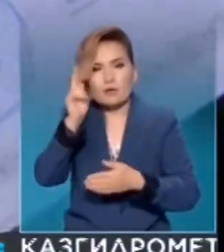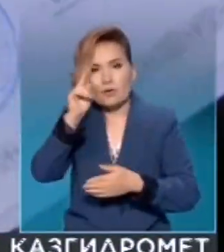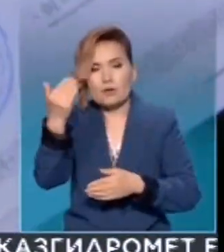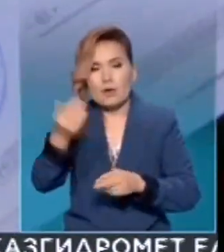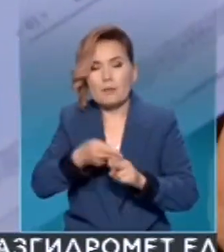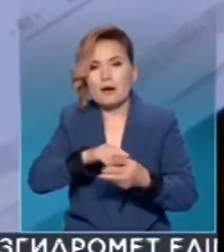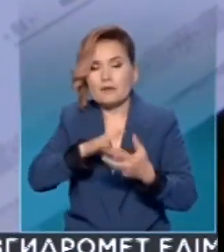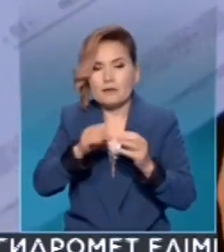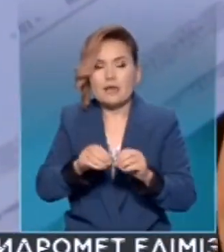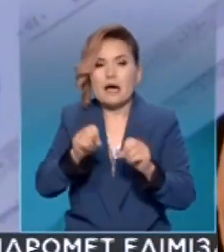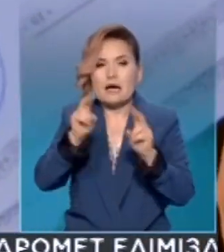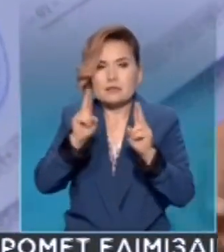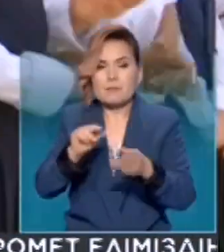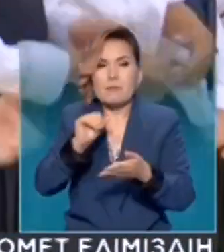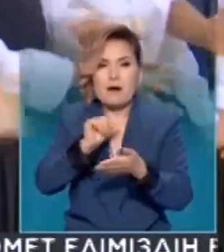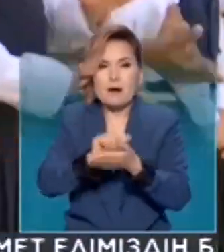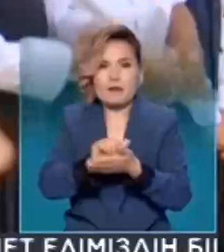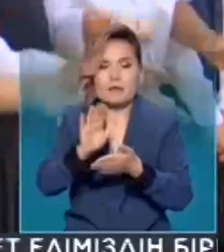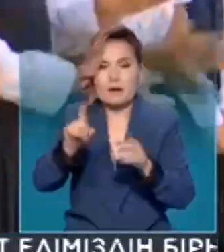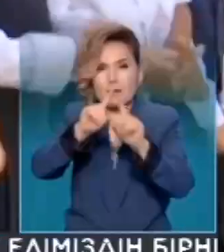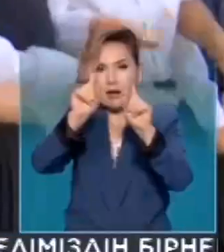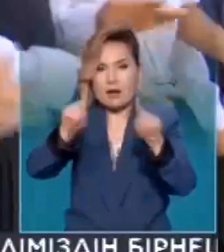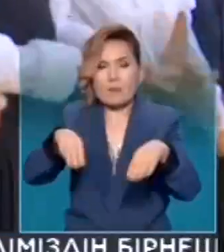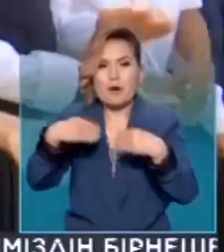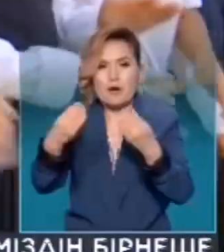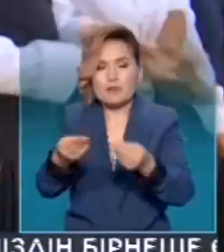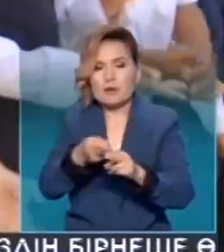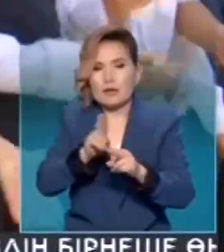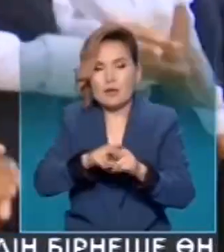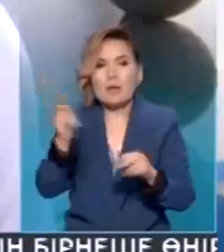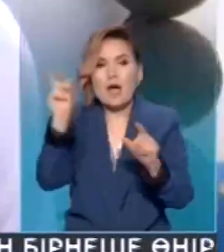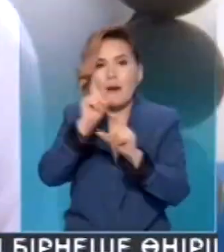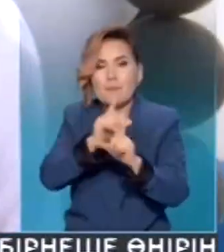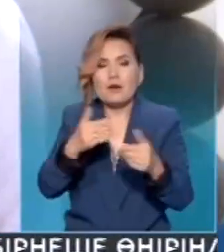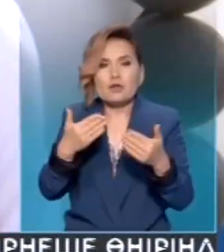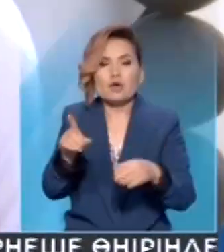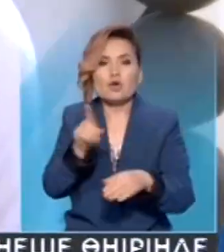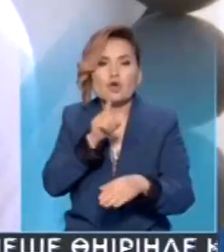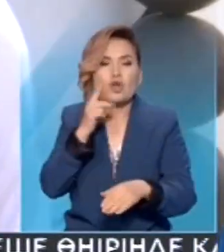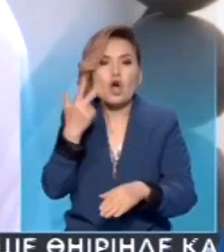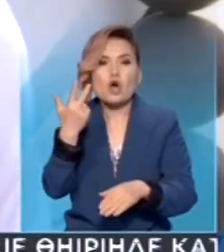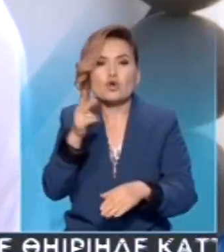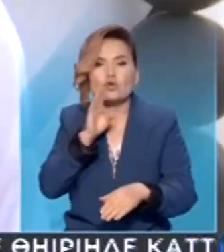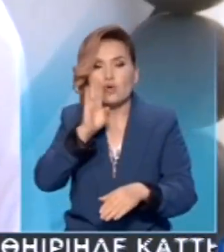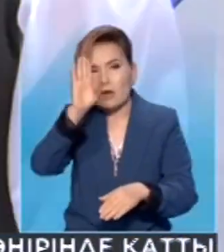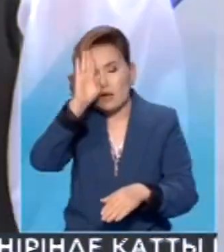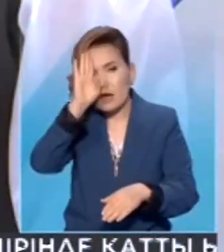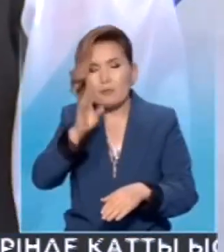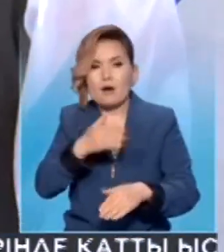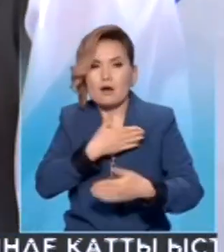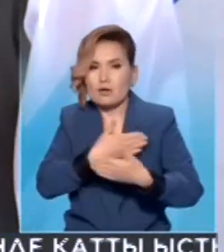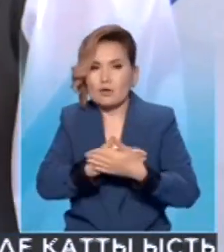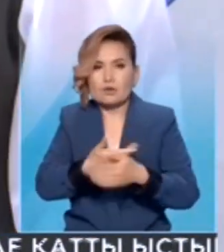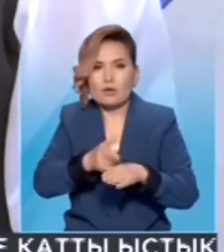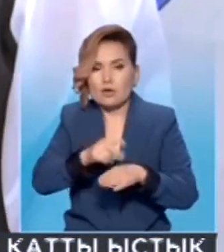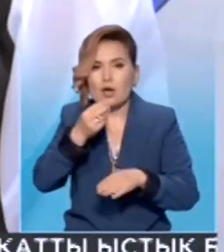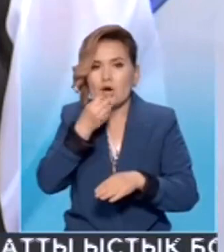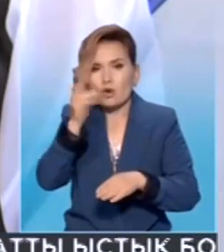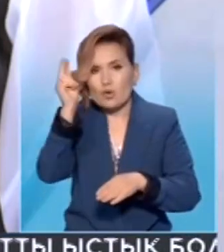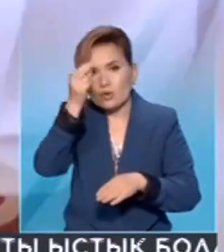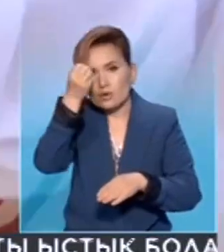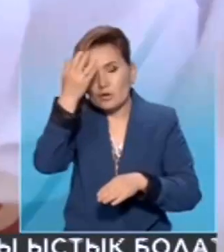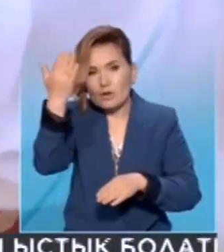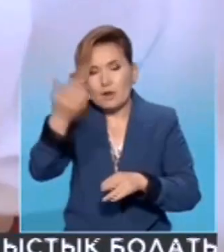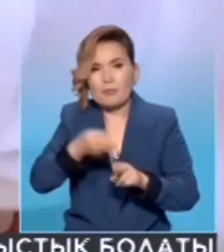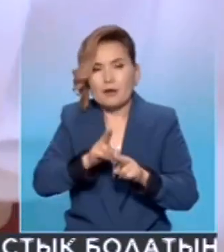жиында оларға арнайы марапат грамоталары тапсырылды. Ал мектеп бітіріп жатқан 3 оқушының екеуі екпінді. Түлектердің алдында